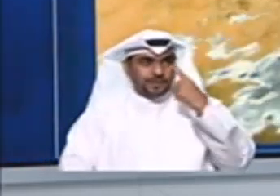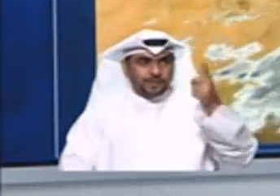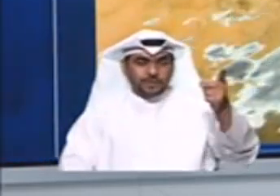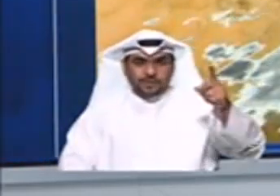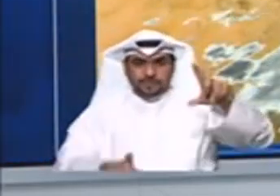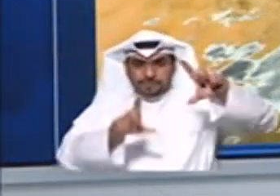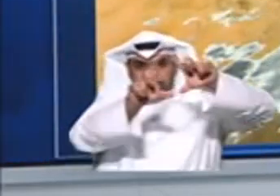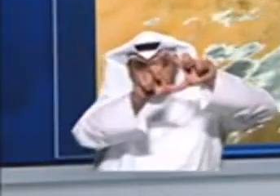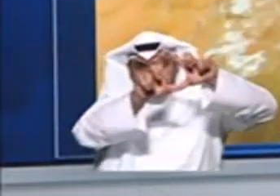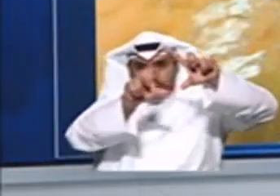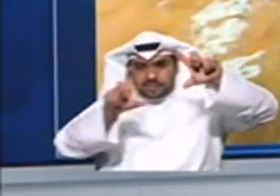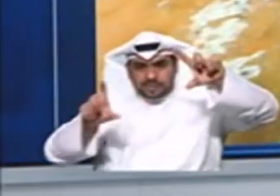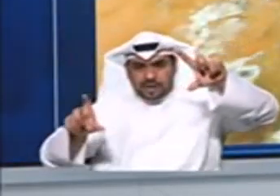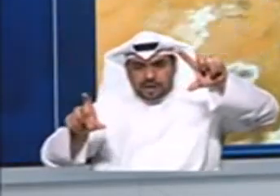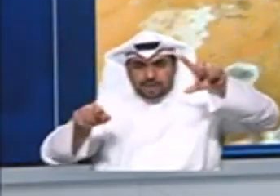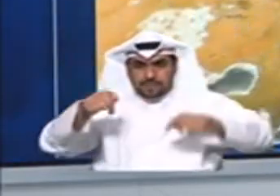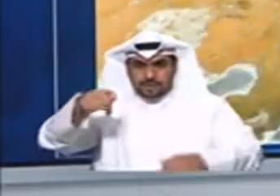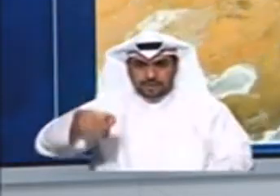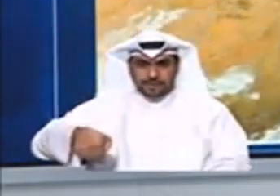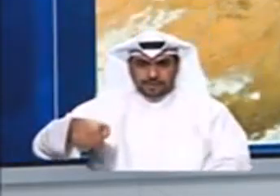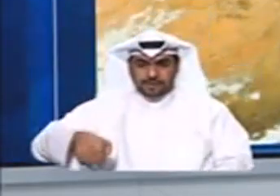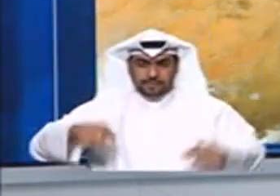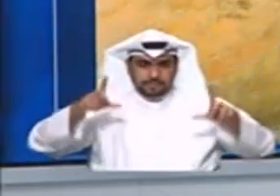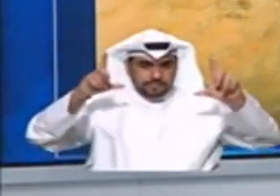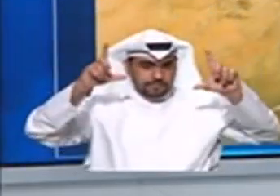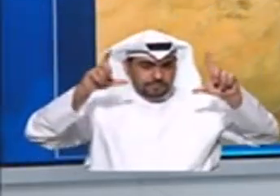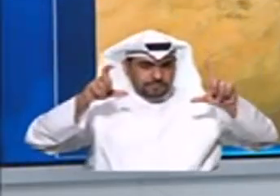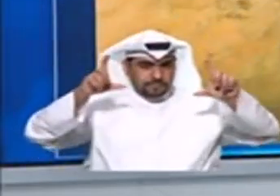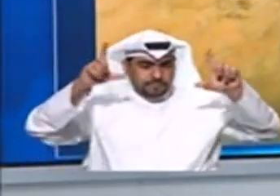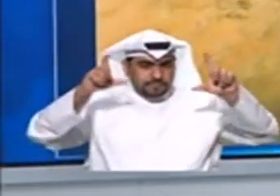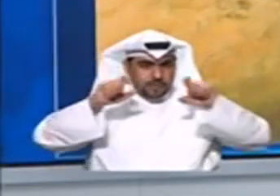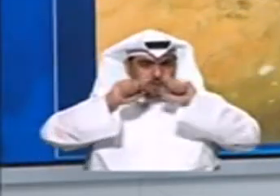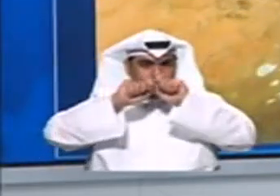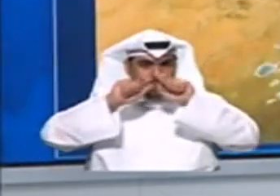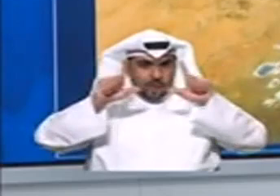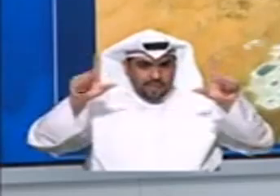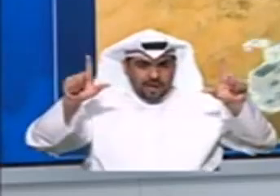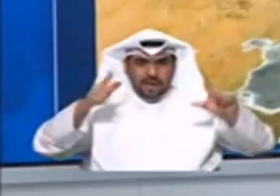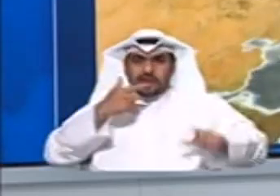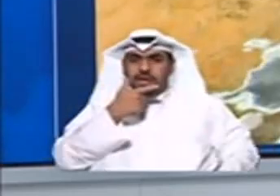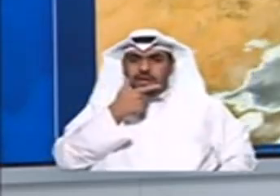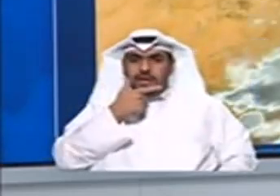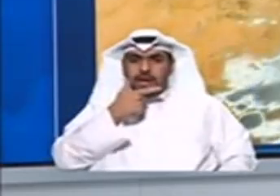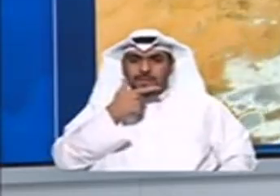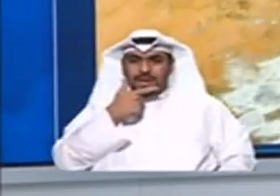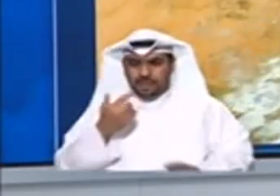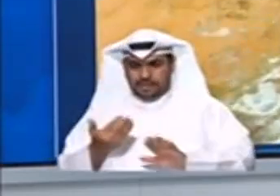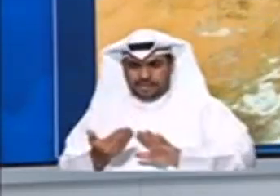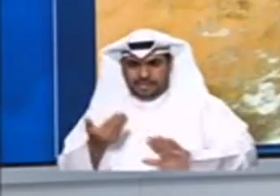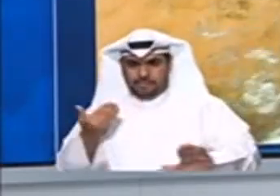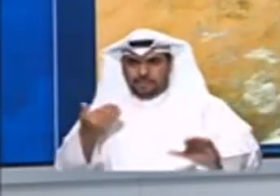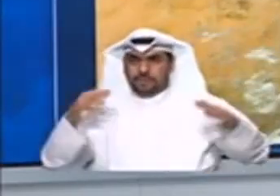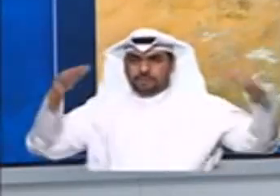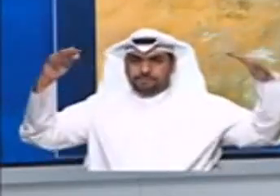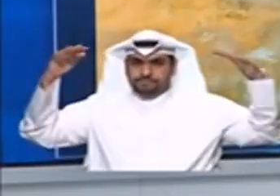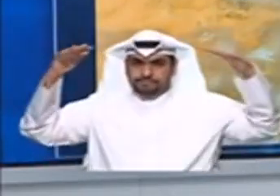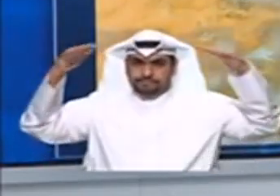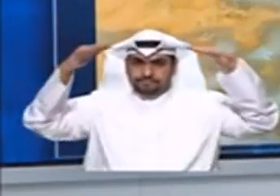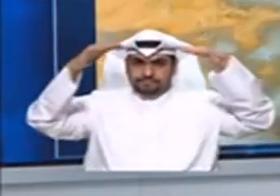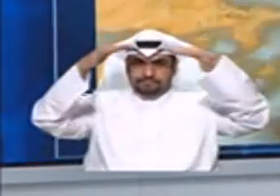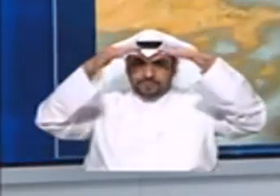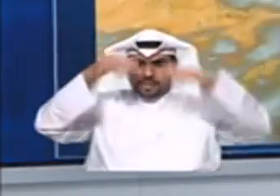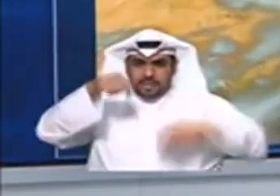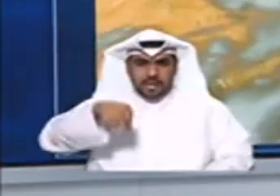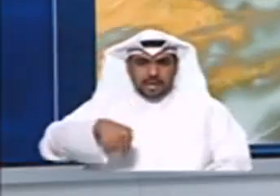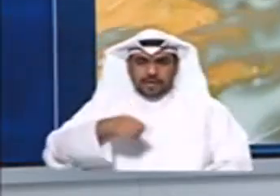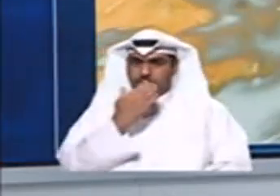لنا عبور بعض السحب العالية المتفرقة على دولة الكويت، لكن حاليا الأجواء صافية وخالية من السحب بوجه عام، ولا زالت دولة